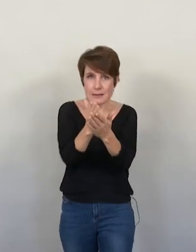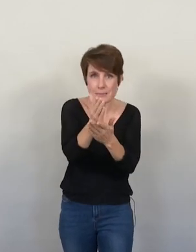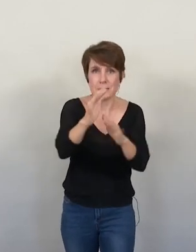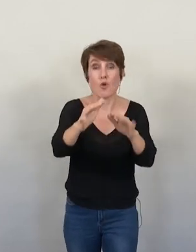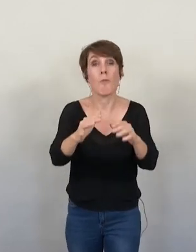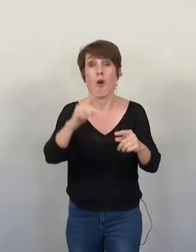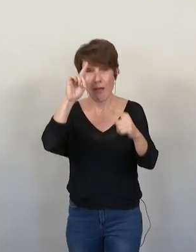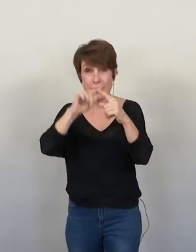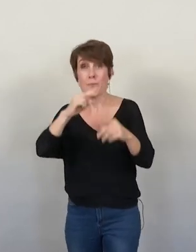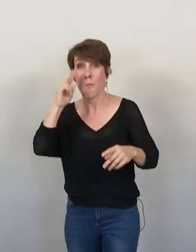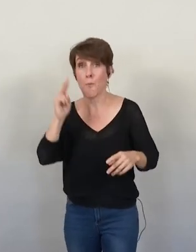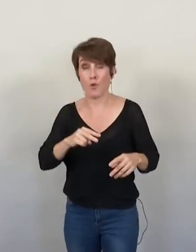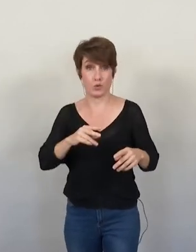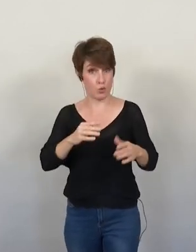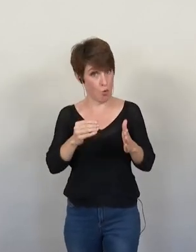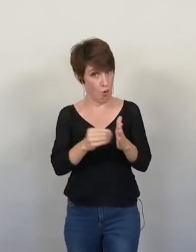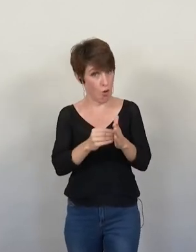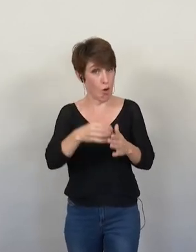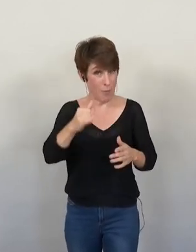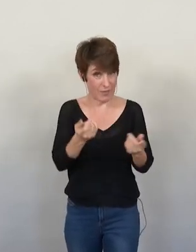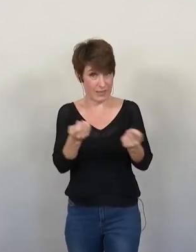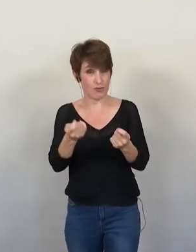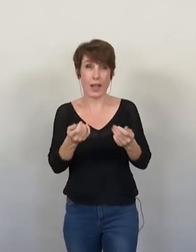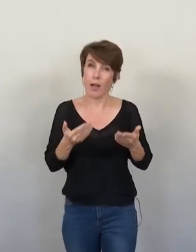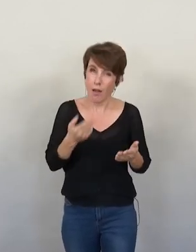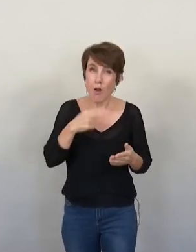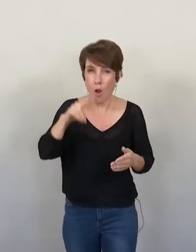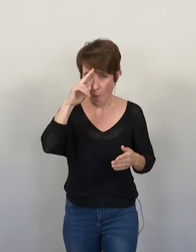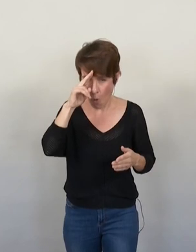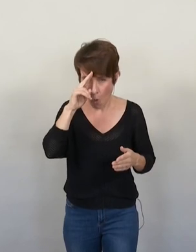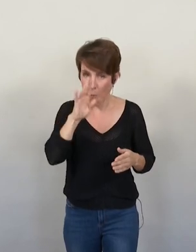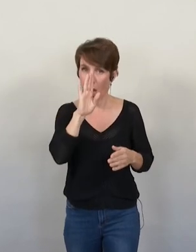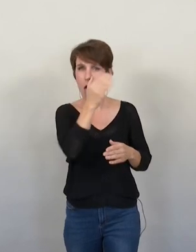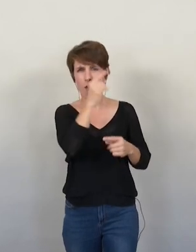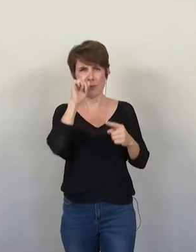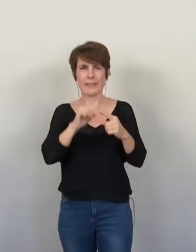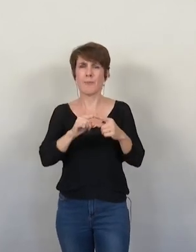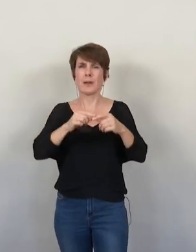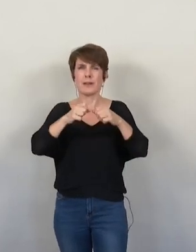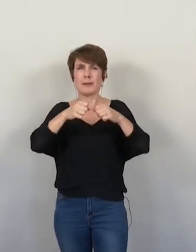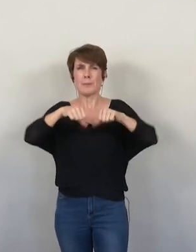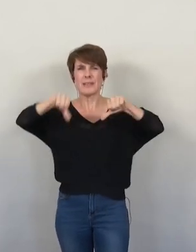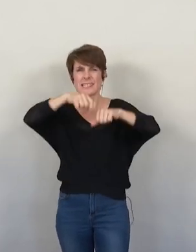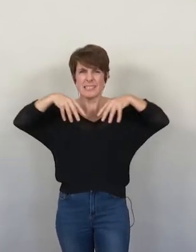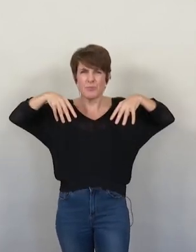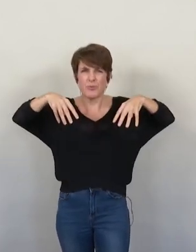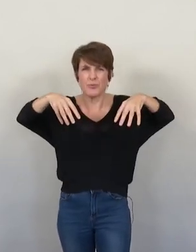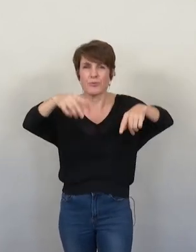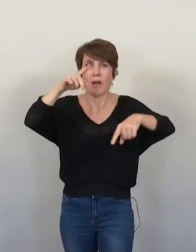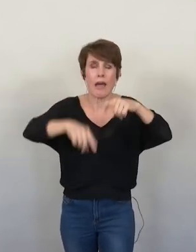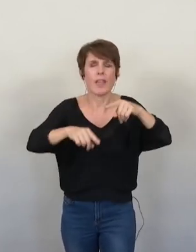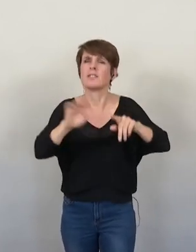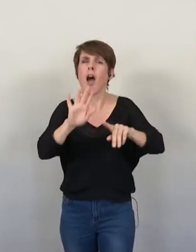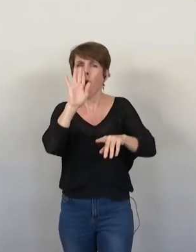toujours là à un moment où l'Europe recule sur l'interdiction du glyphosate Grenoble elle n'attend pas pour